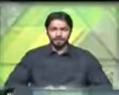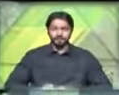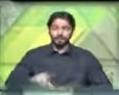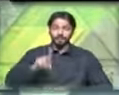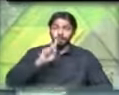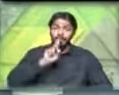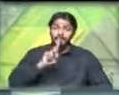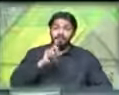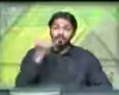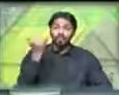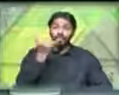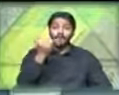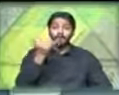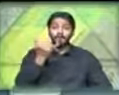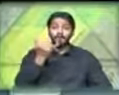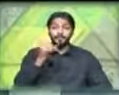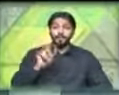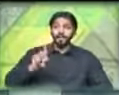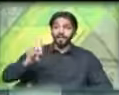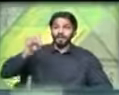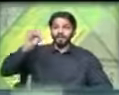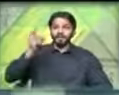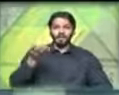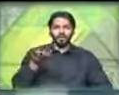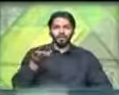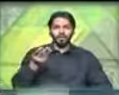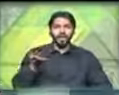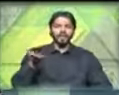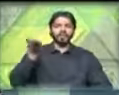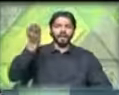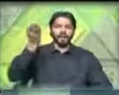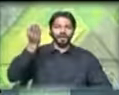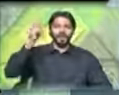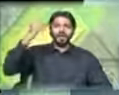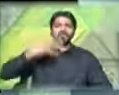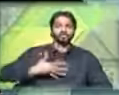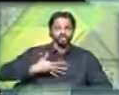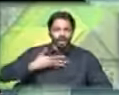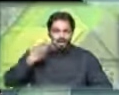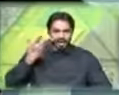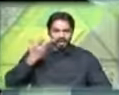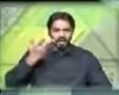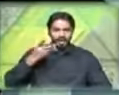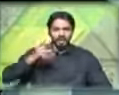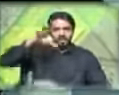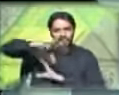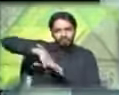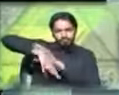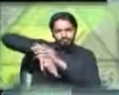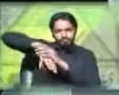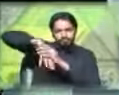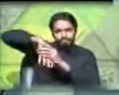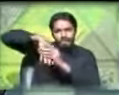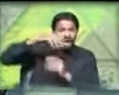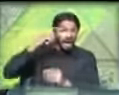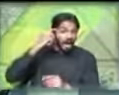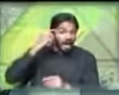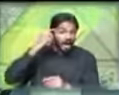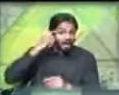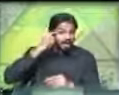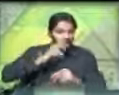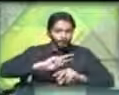لكن شاء ربي سبحانه وتعالى أن يخلق العقول متفاوتة في